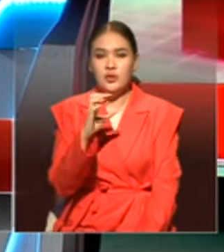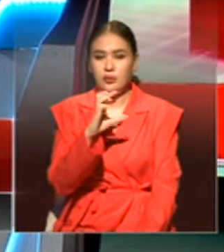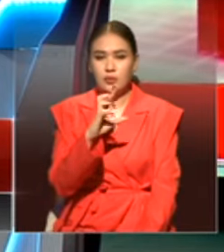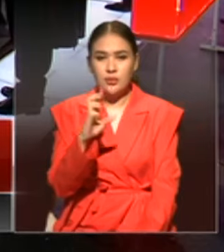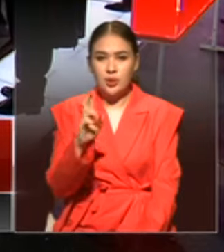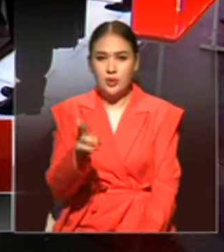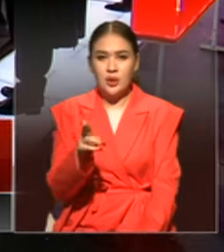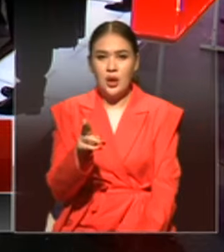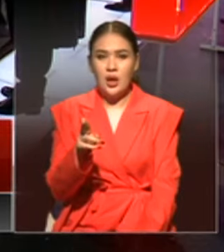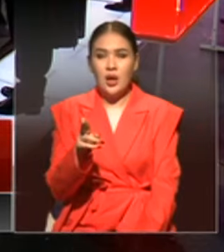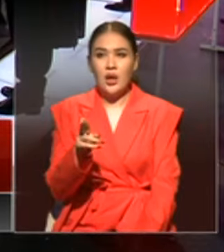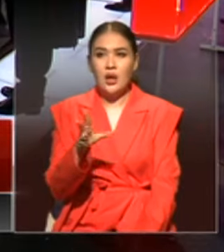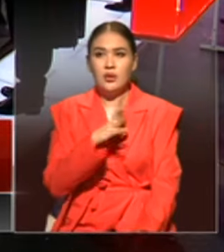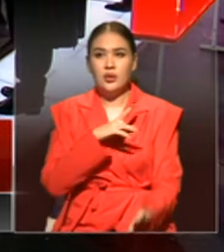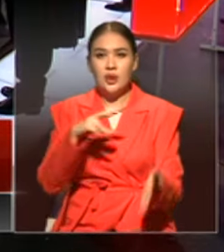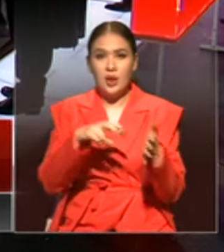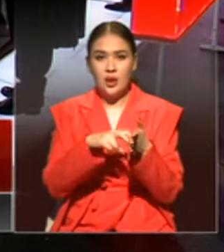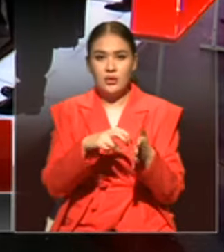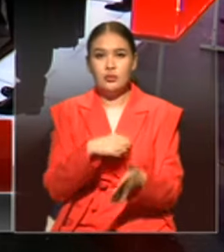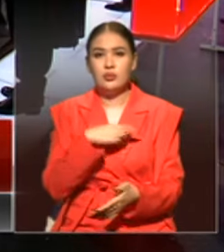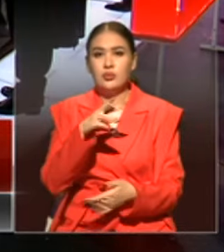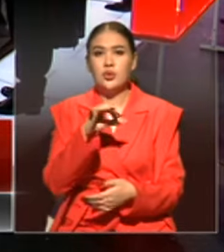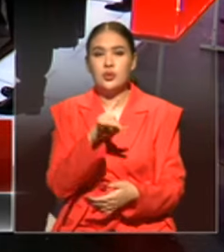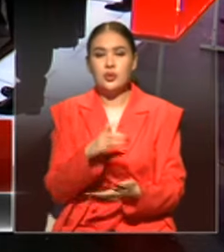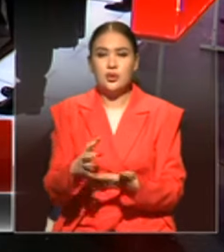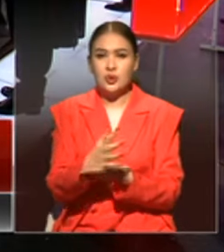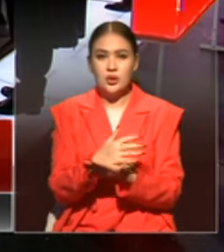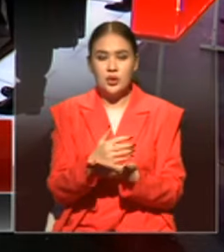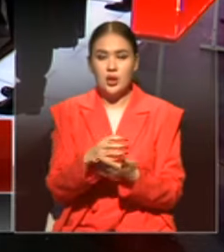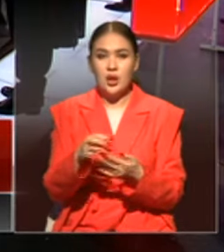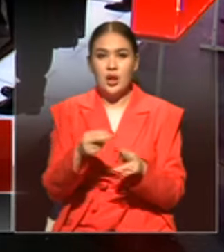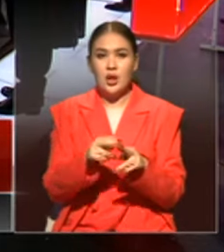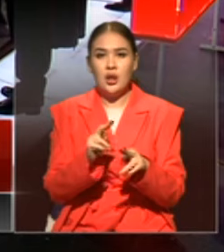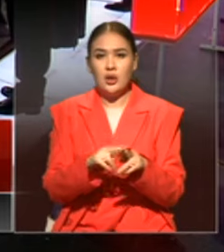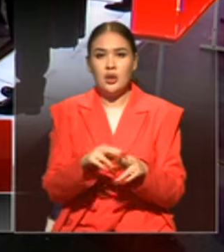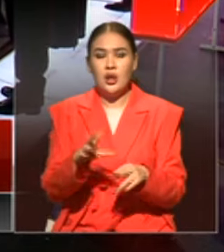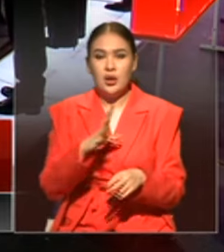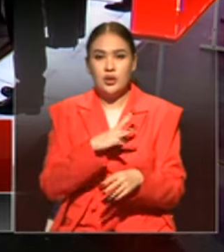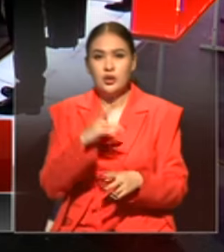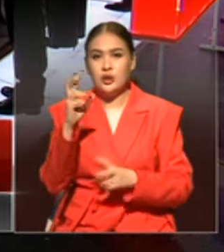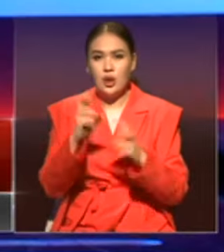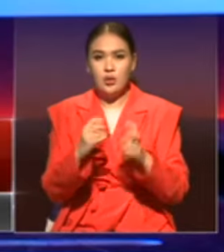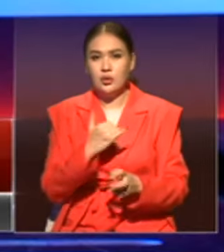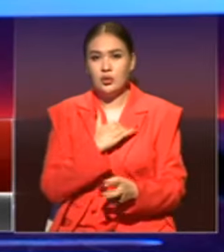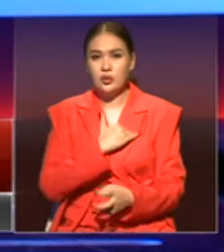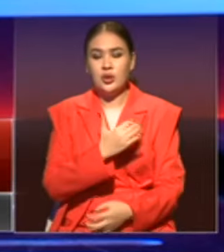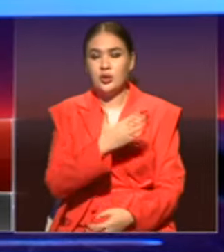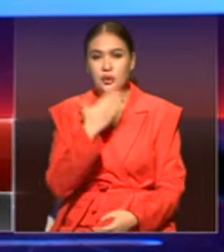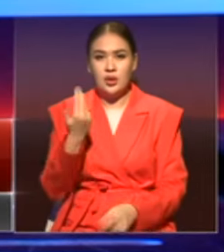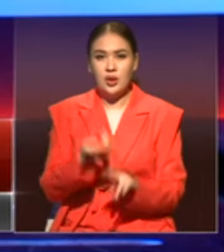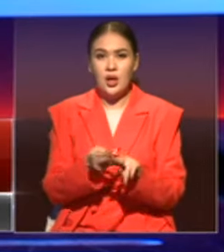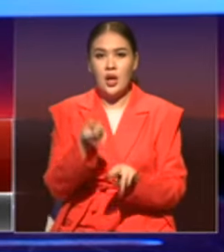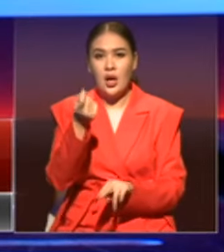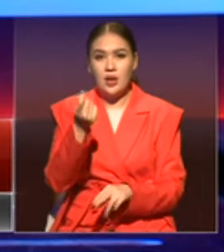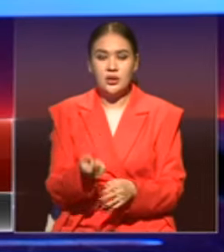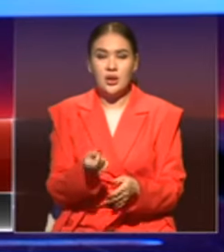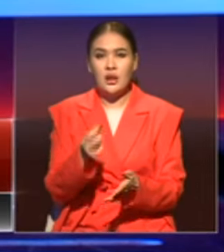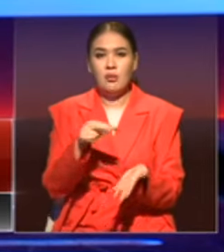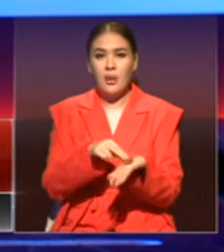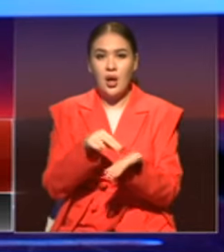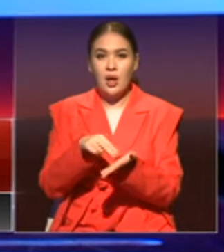келген. Дұрыс айтасыз, мен осы қоқыс жинап тапсырумен айналысамын, бірақ бізде расында өңдейтін зауыттар жоқ, сондықтан арзан бағамен өткізіп